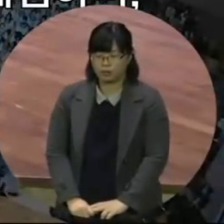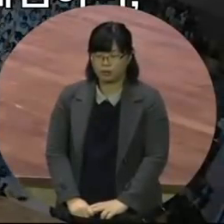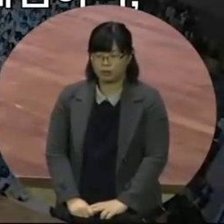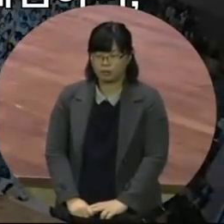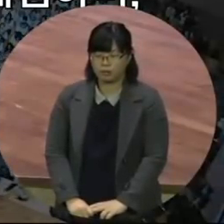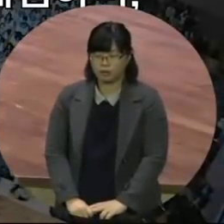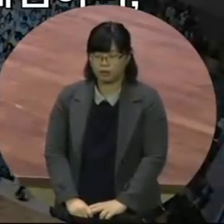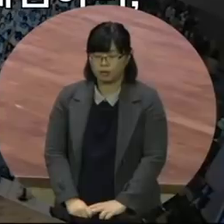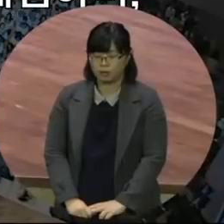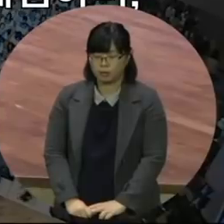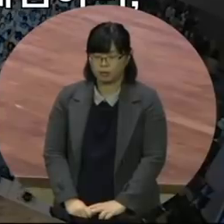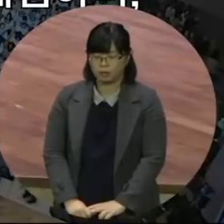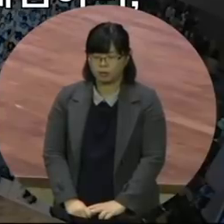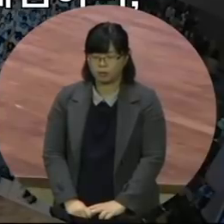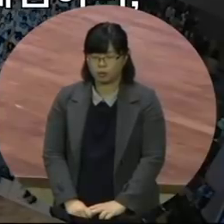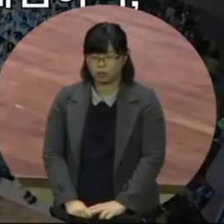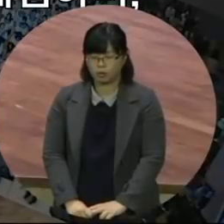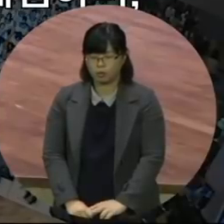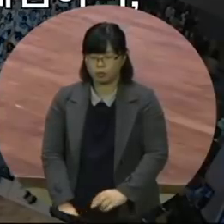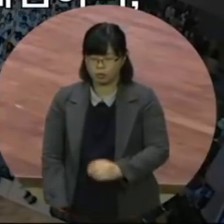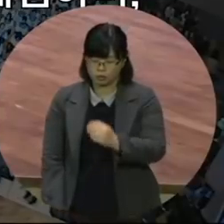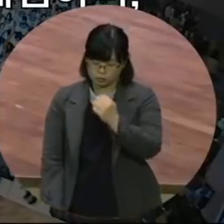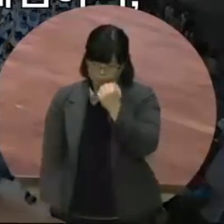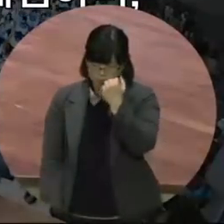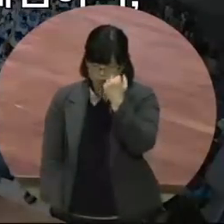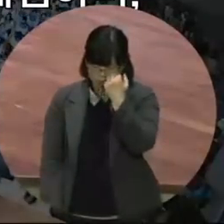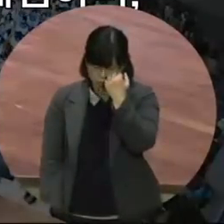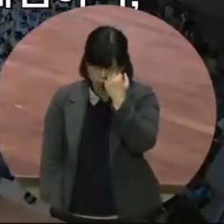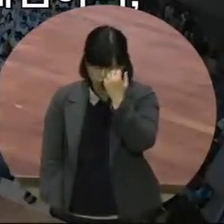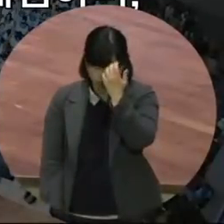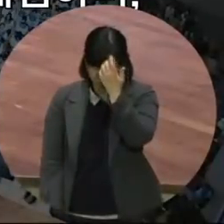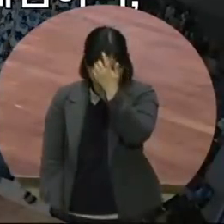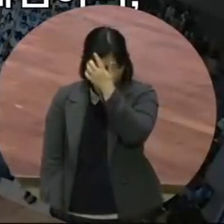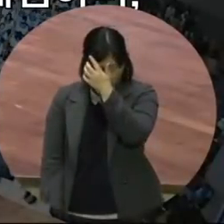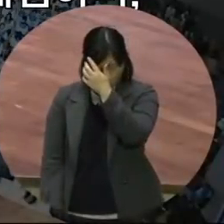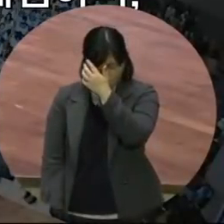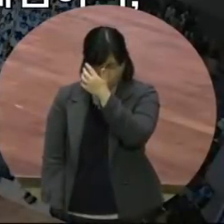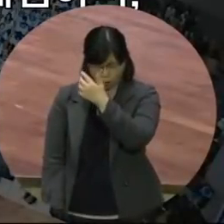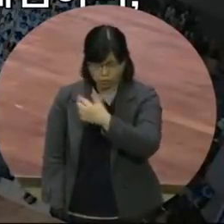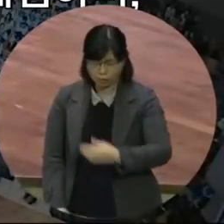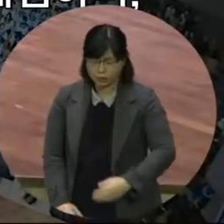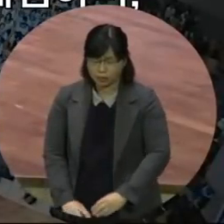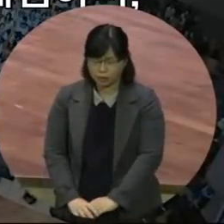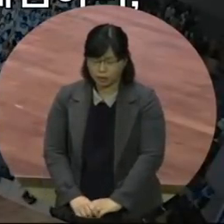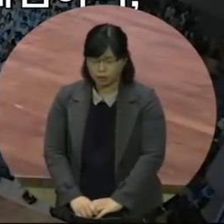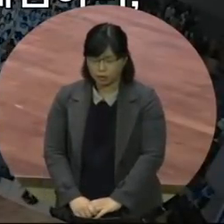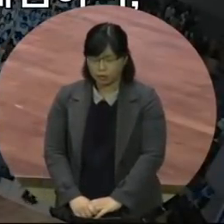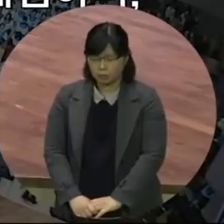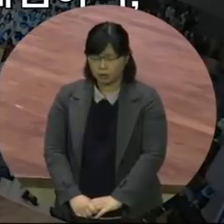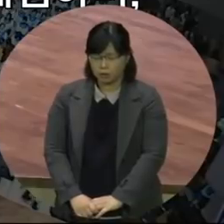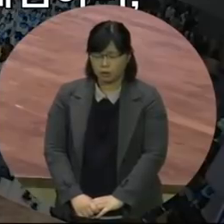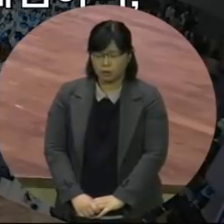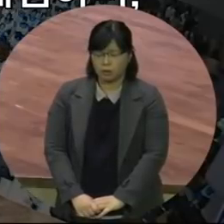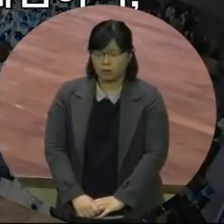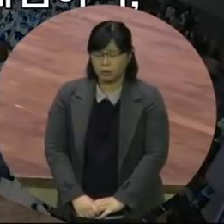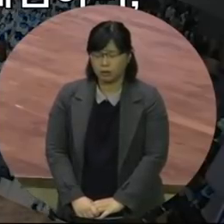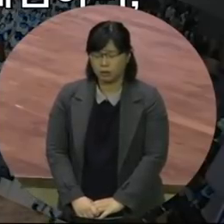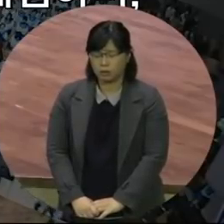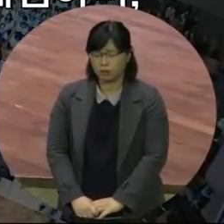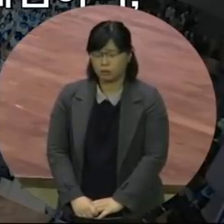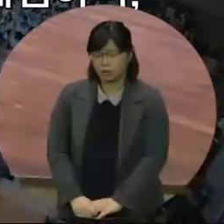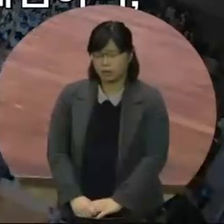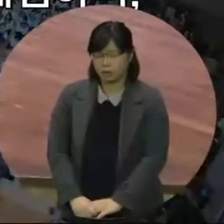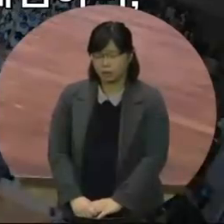믿음의 눈으로 모든 것을 볼 수 있도록 말씀을 주신 것 감사합니다. 예수님의 십자가와 부활을 통해 역전 인생을 제자들이 살았듯이